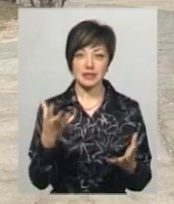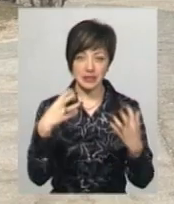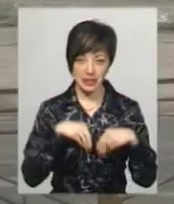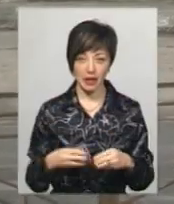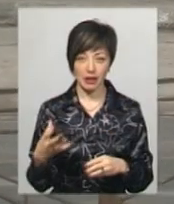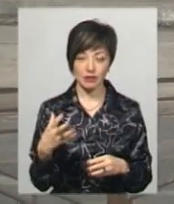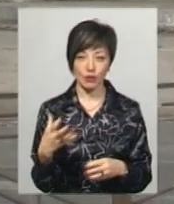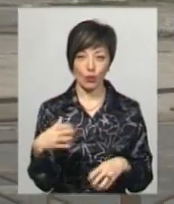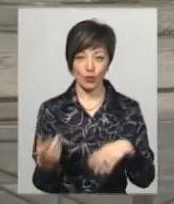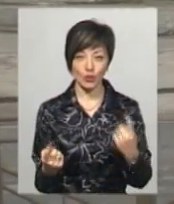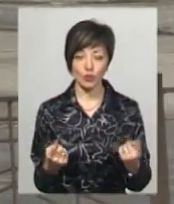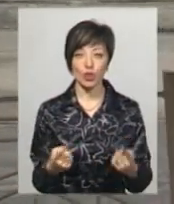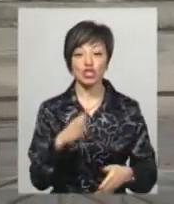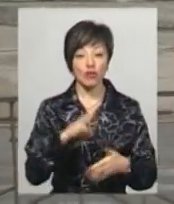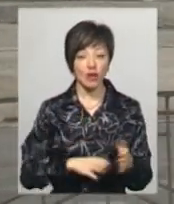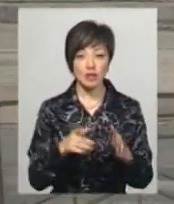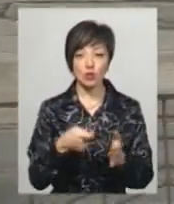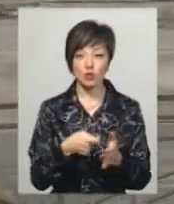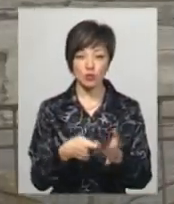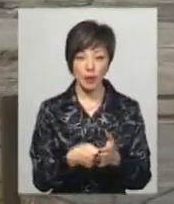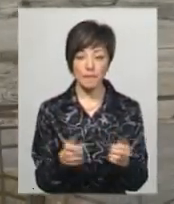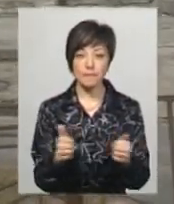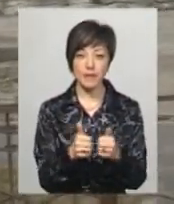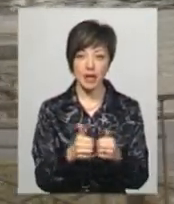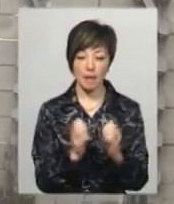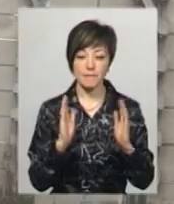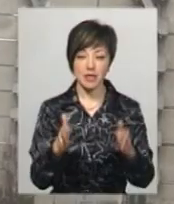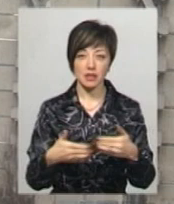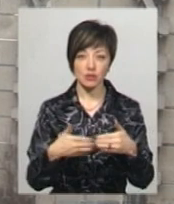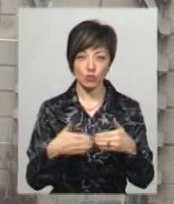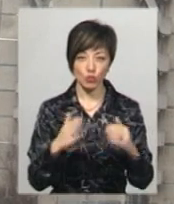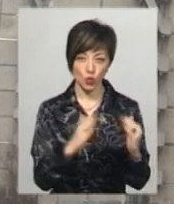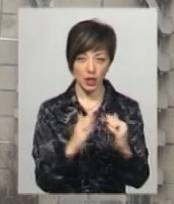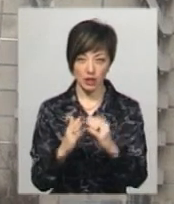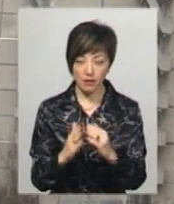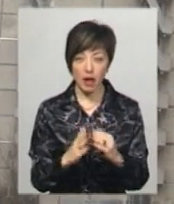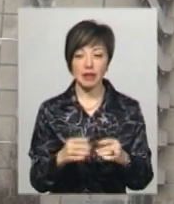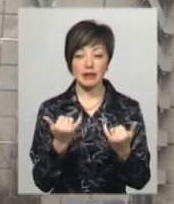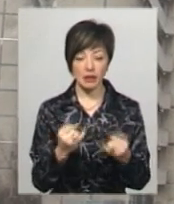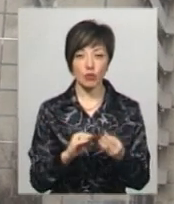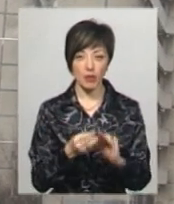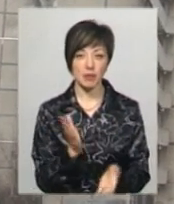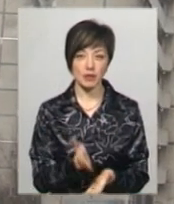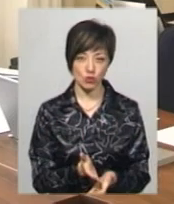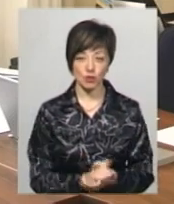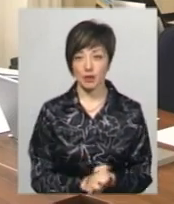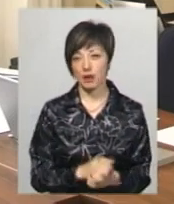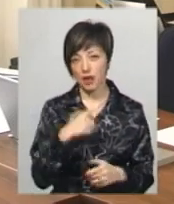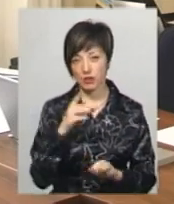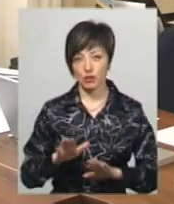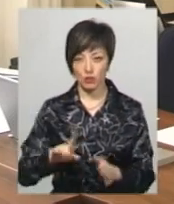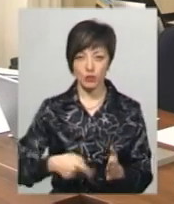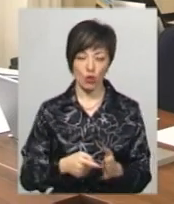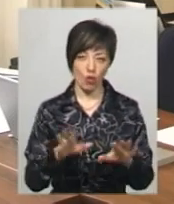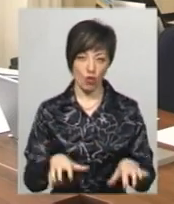одного. Штрафувати будуть лише тих, хто годує безпритульних тварин у під'їздах житлових будинків, оскільки нині така проблема існує, каже заступник